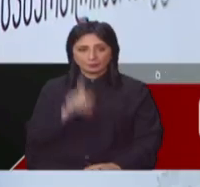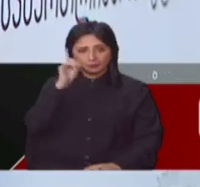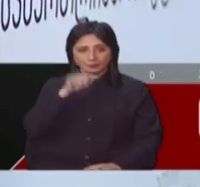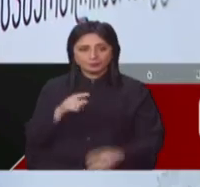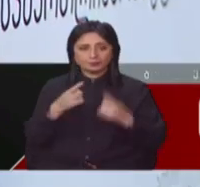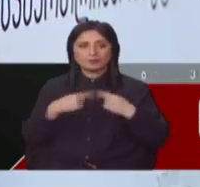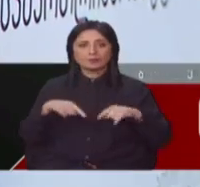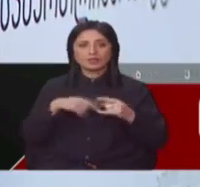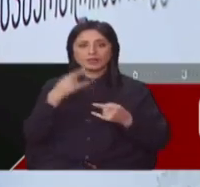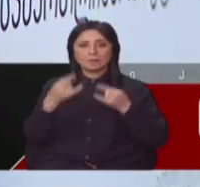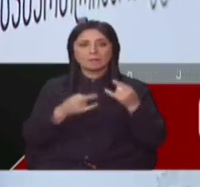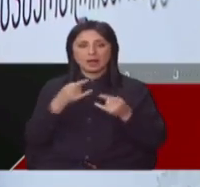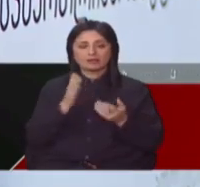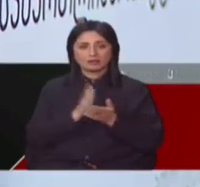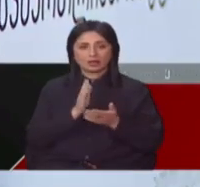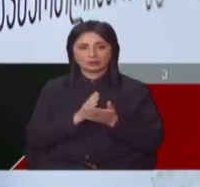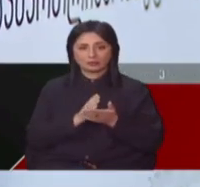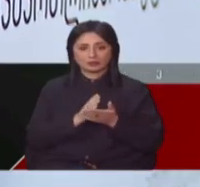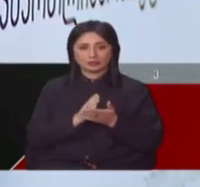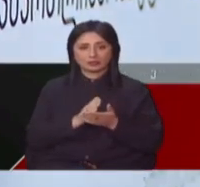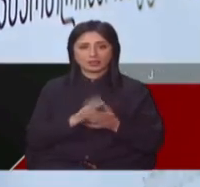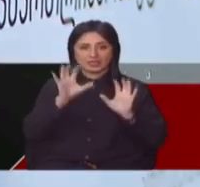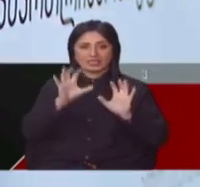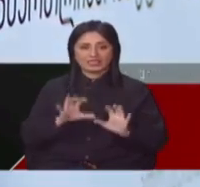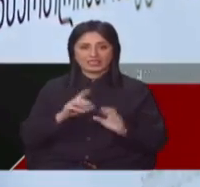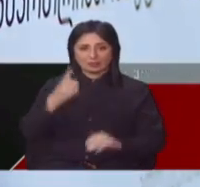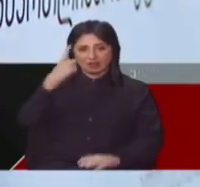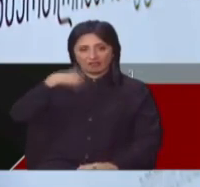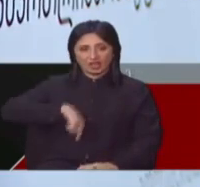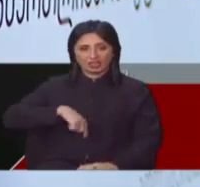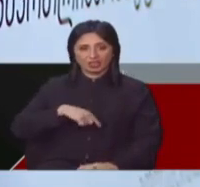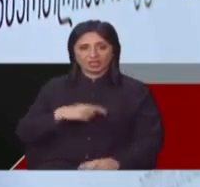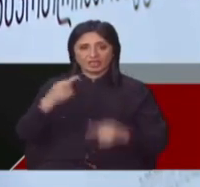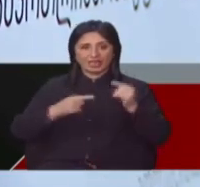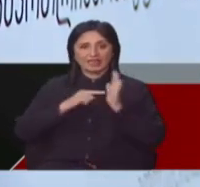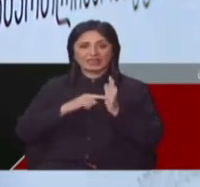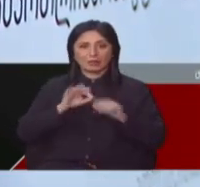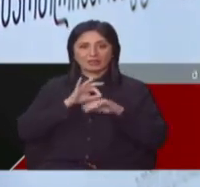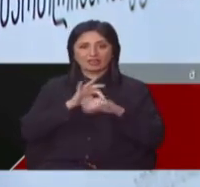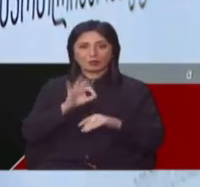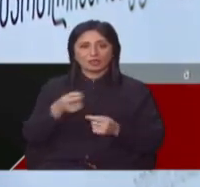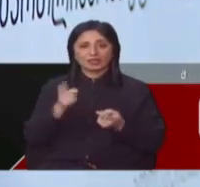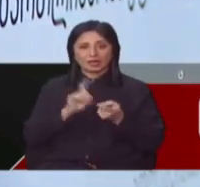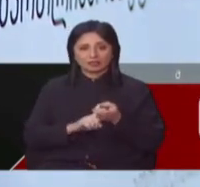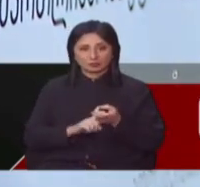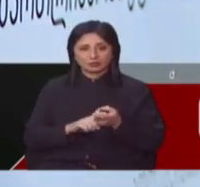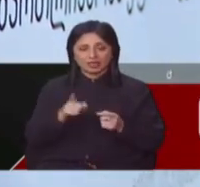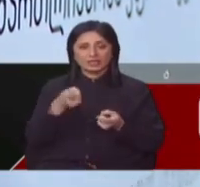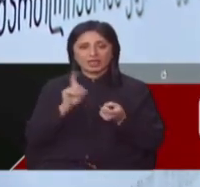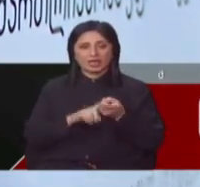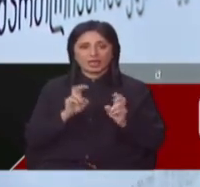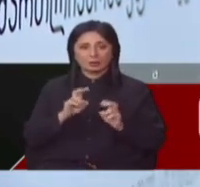მოგეხსენებათ, რომ საზოგადოებრივ მაუწყებელს აქვს საკანონმდებლო ვალდებულება დებატების გამართვასთან დაკავშირებით. ეს